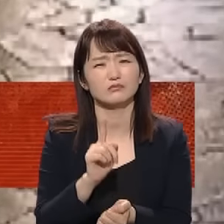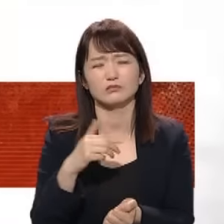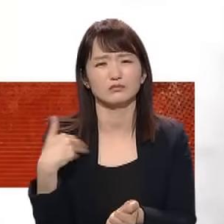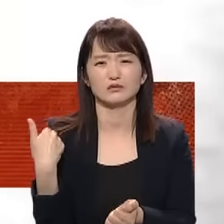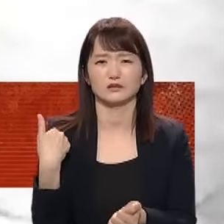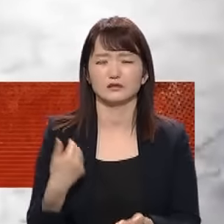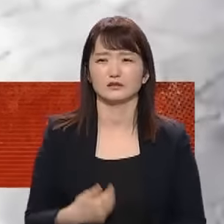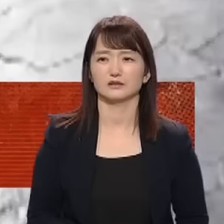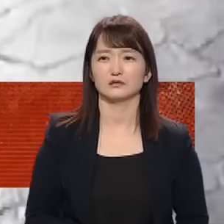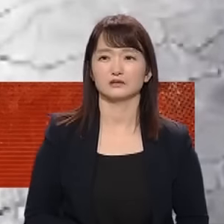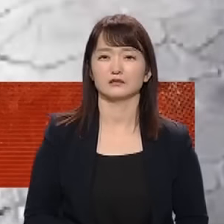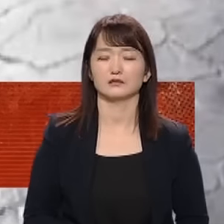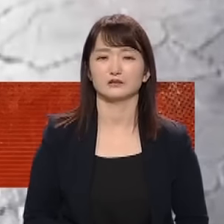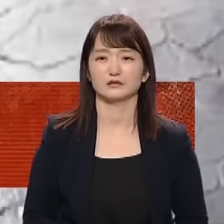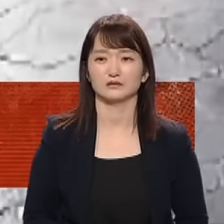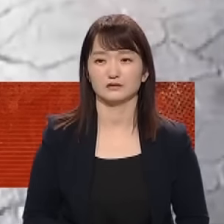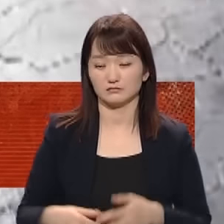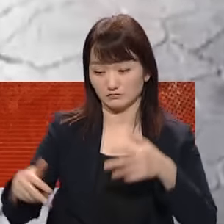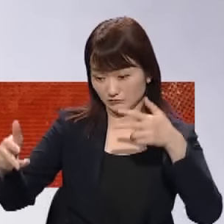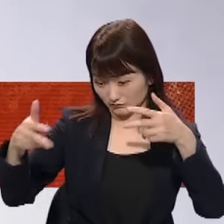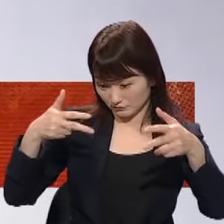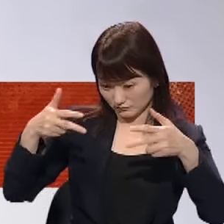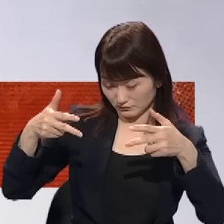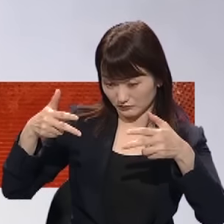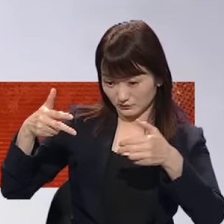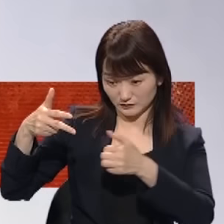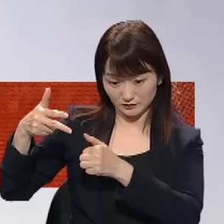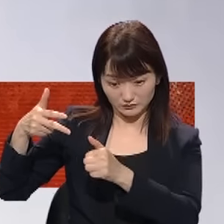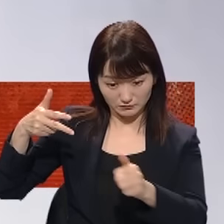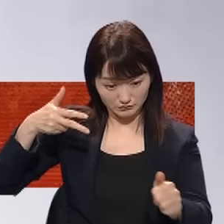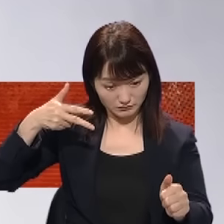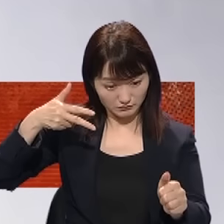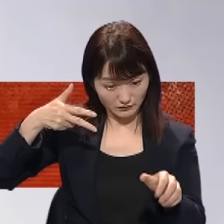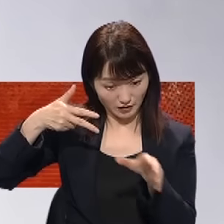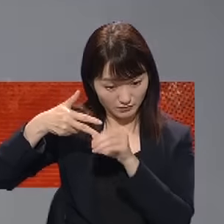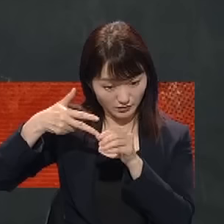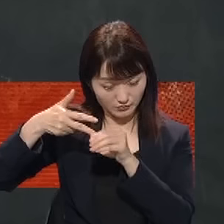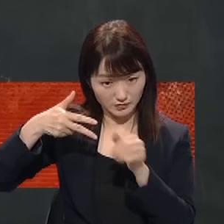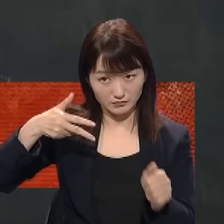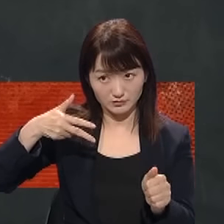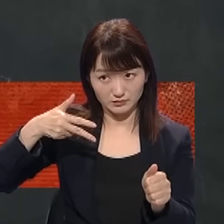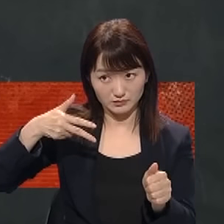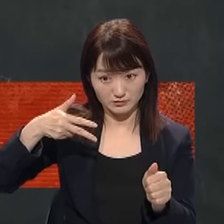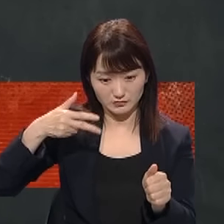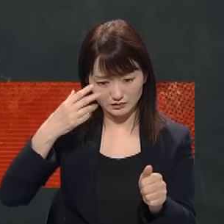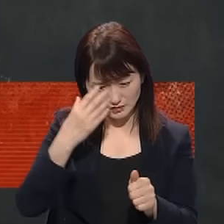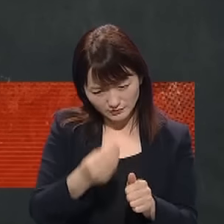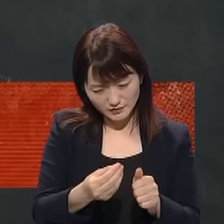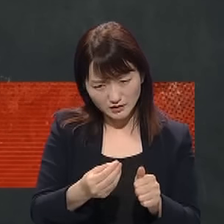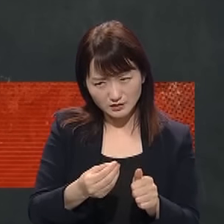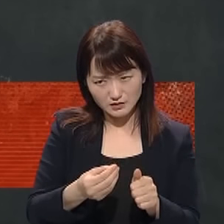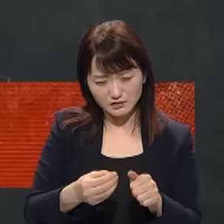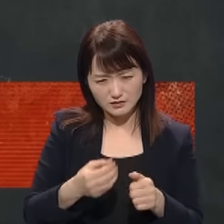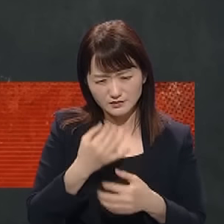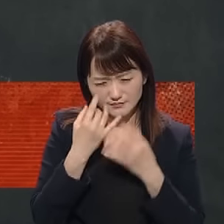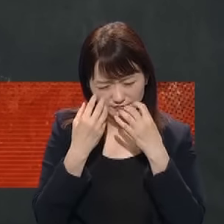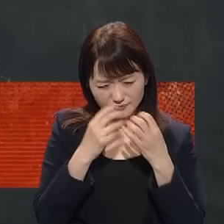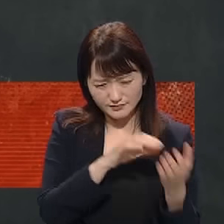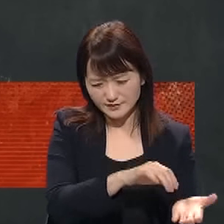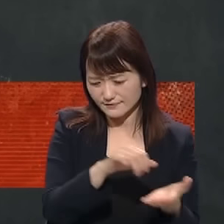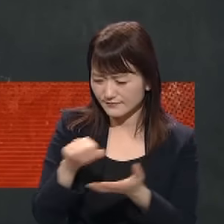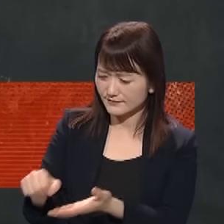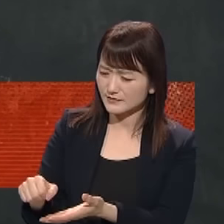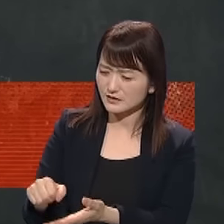모르겠는데 저렇게 고스란히 CCTV 찍힙니다. 요즘은 저 CCTV 보고 치우신 분 너무 이제 괘씸하지 않습니까? 아유,